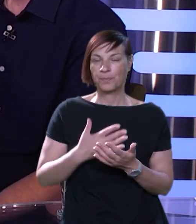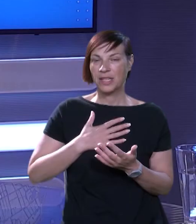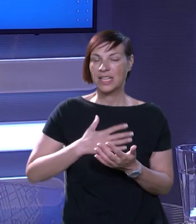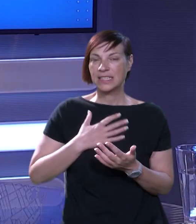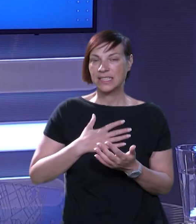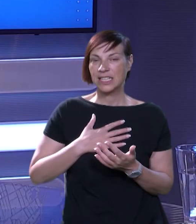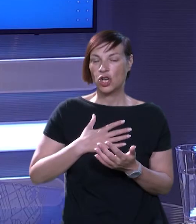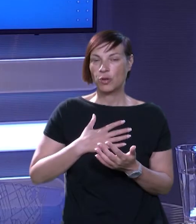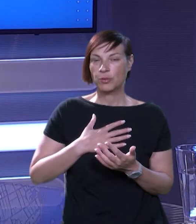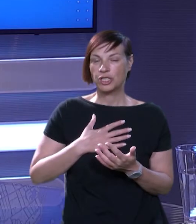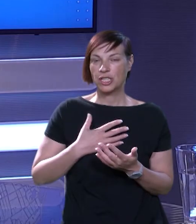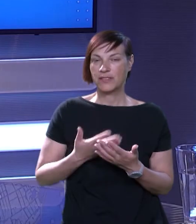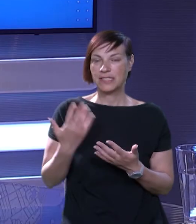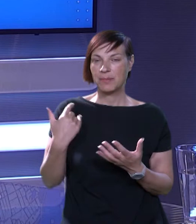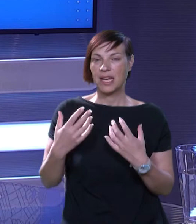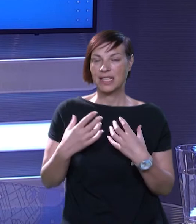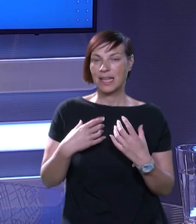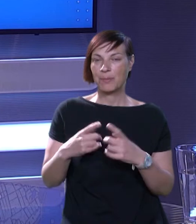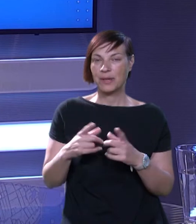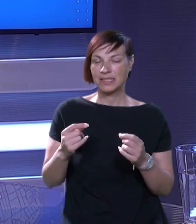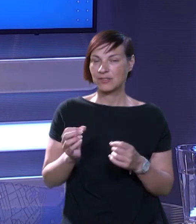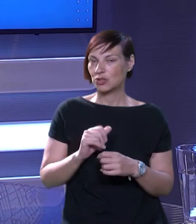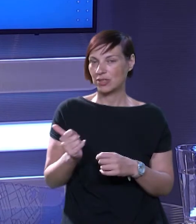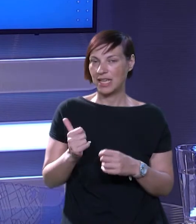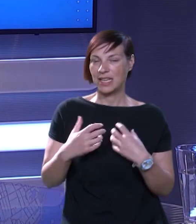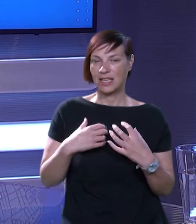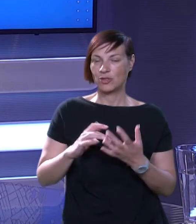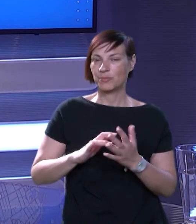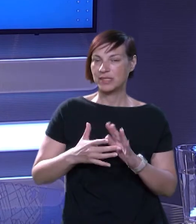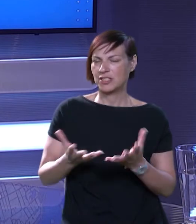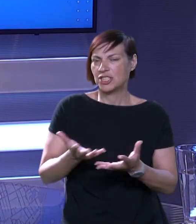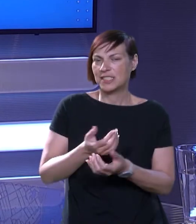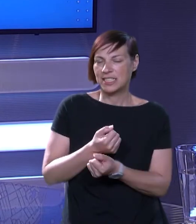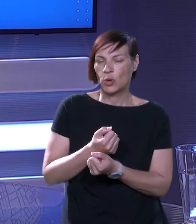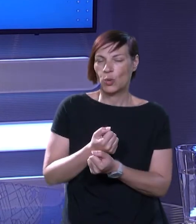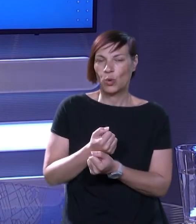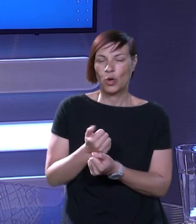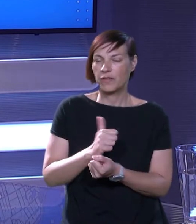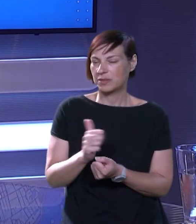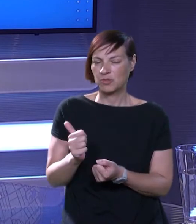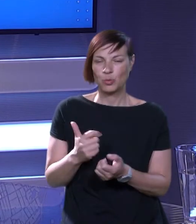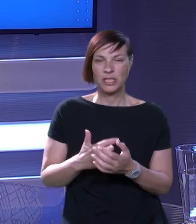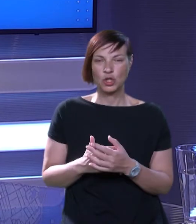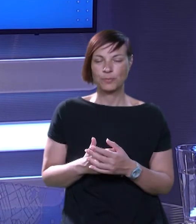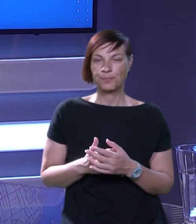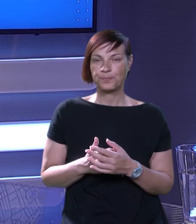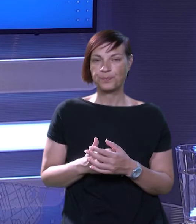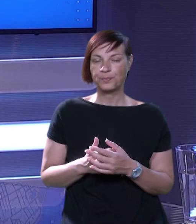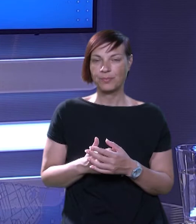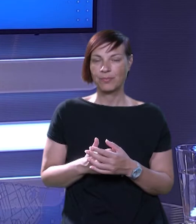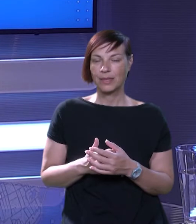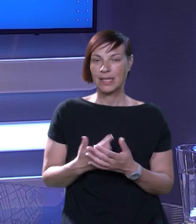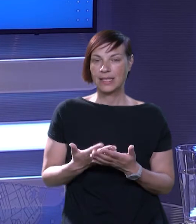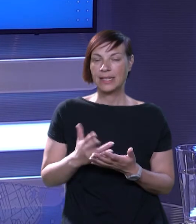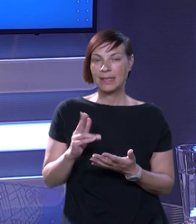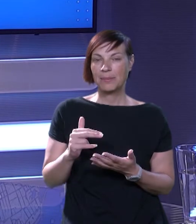njih obožavam jer sam s njima radila predstavu i oni su i genijalni glumci i oni sve čega se ulove rasture.